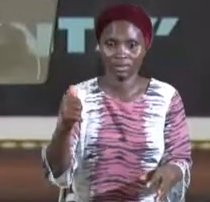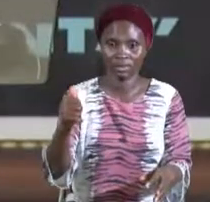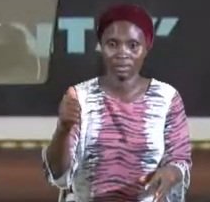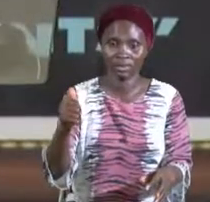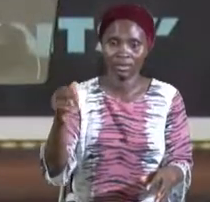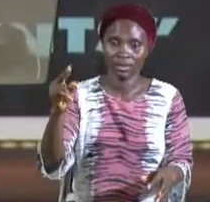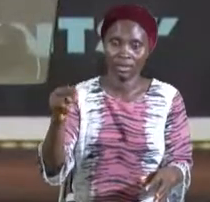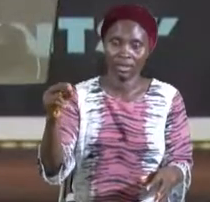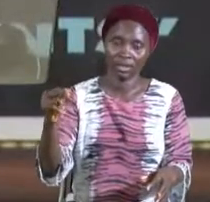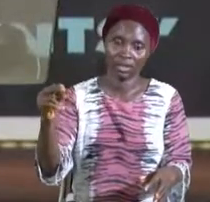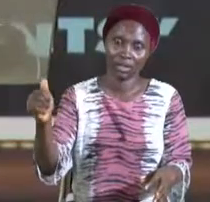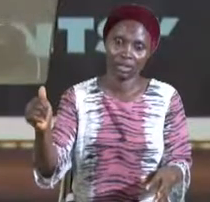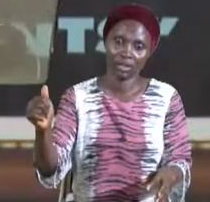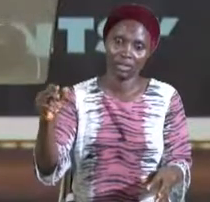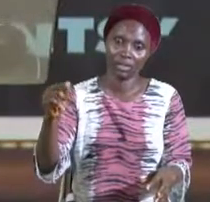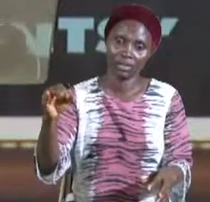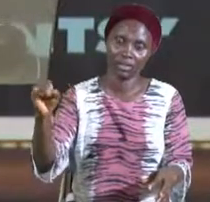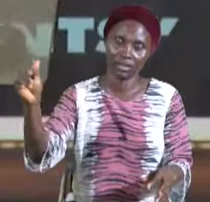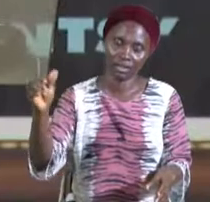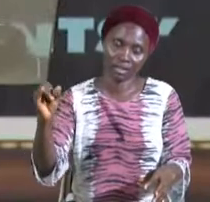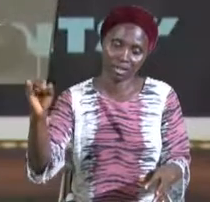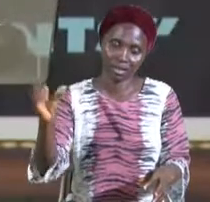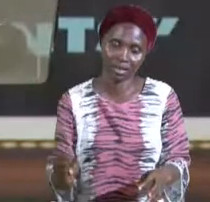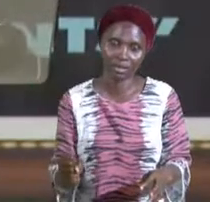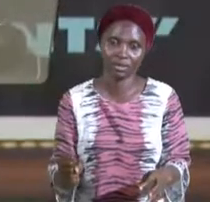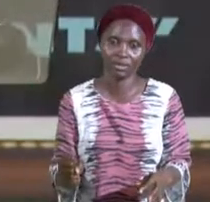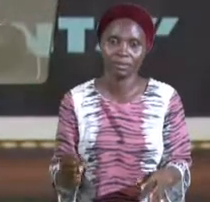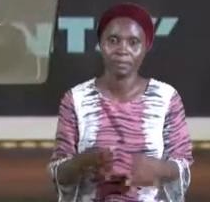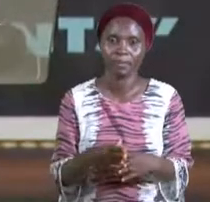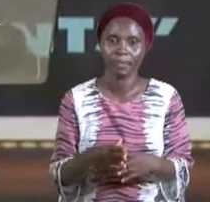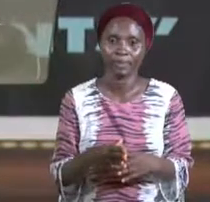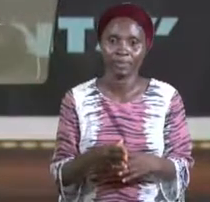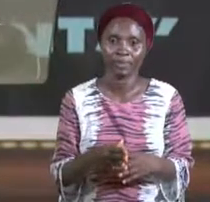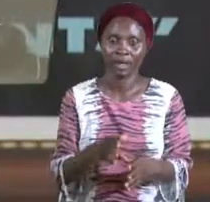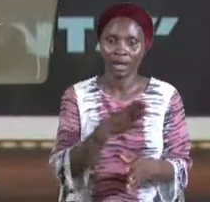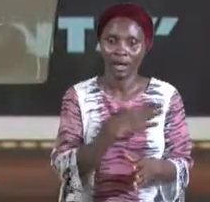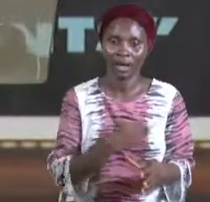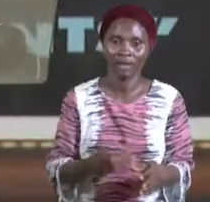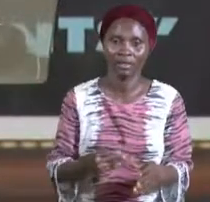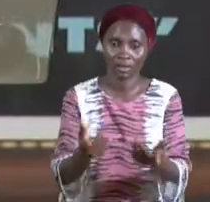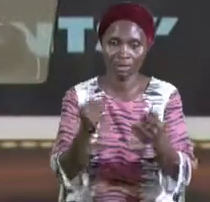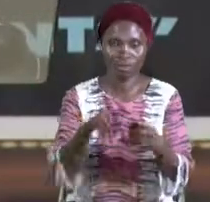mains à Saul en disant, « Saul, mon frère, pensez à cela. »